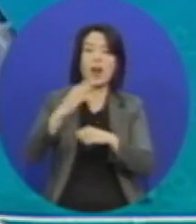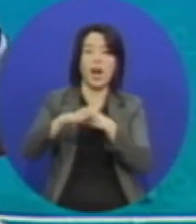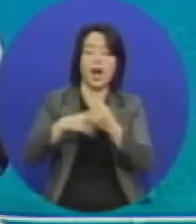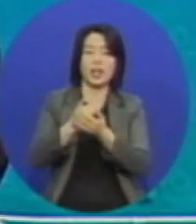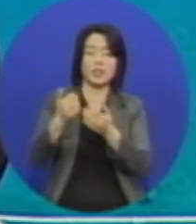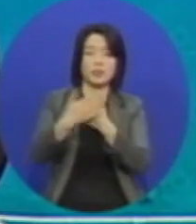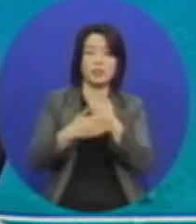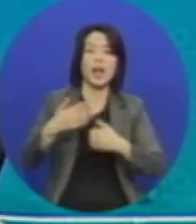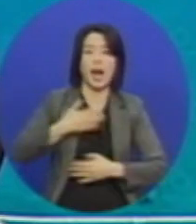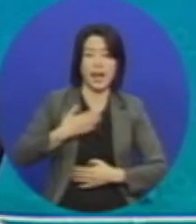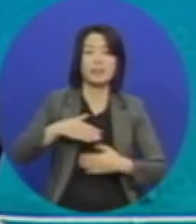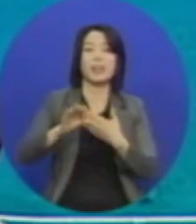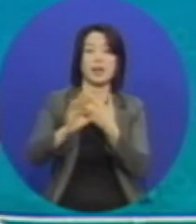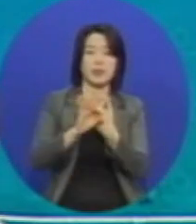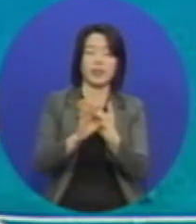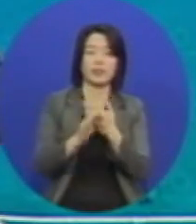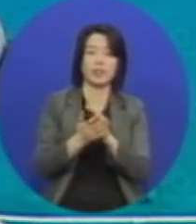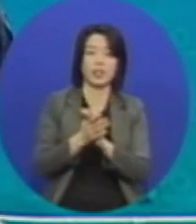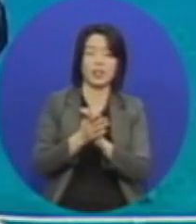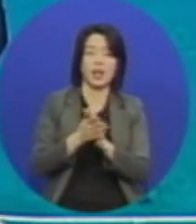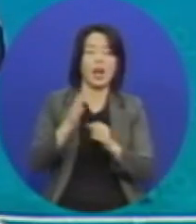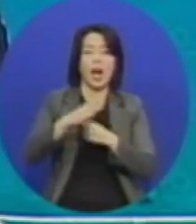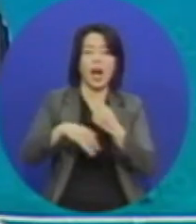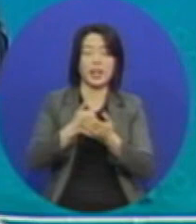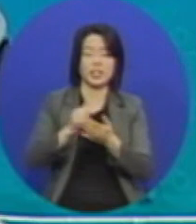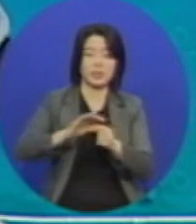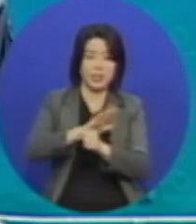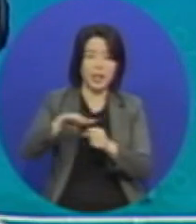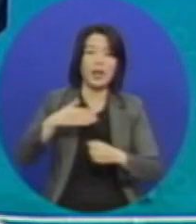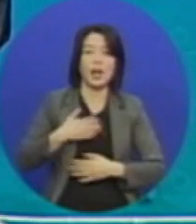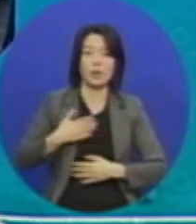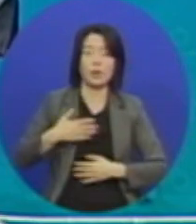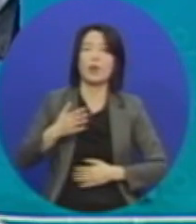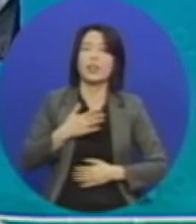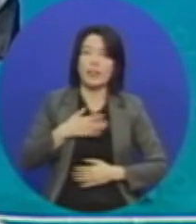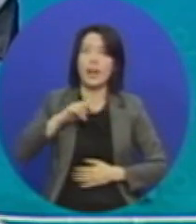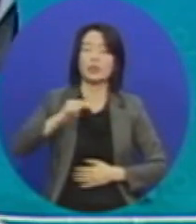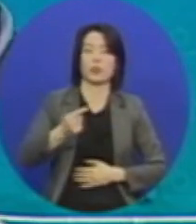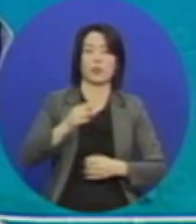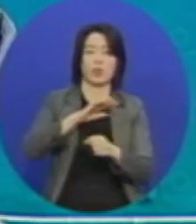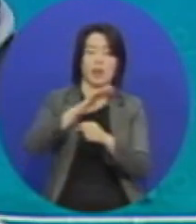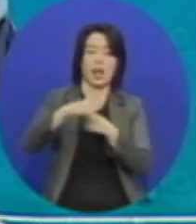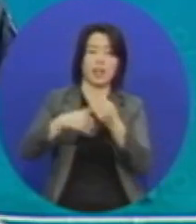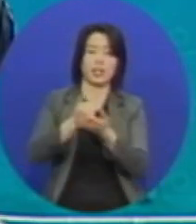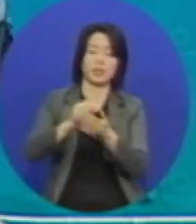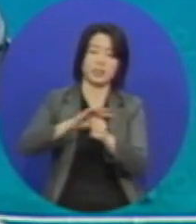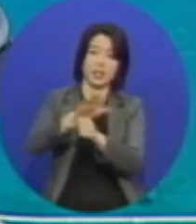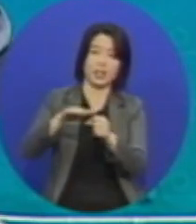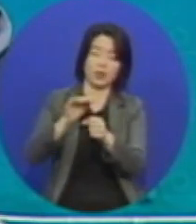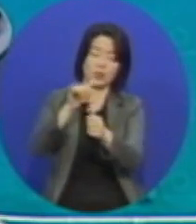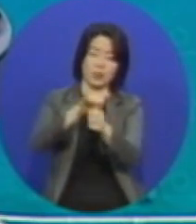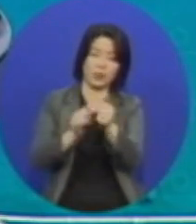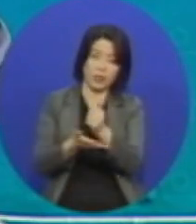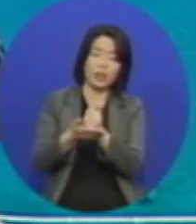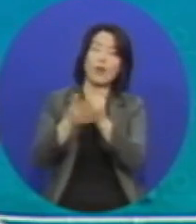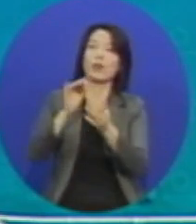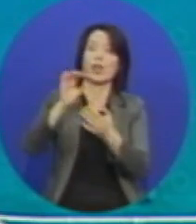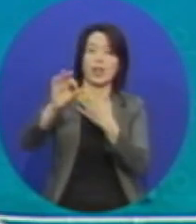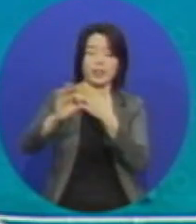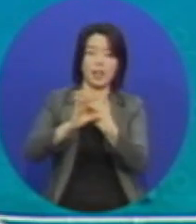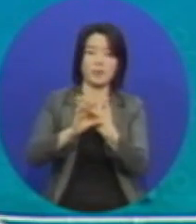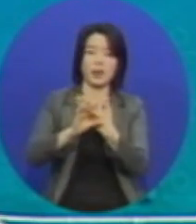정말 안다면 하나님의 사랑을 알고 나도 하나님을 사랑하고 하나님을 경외 한다면